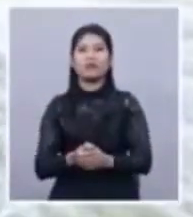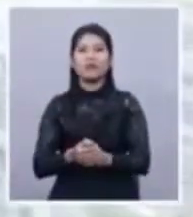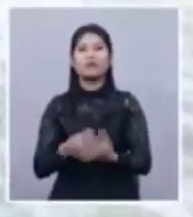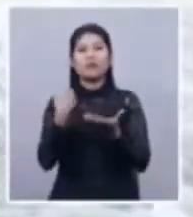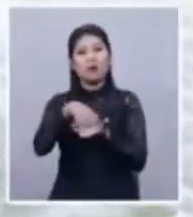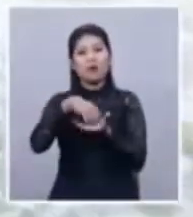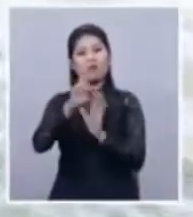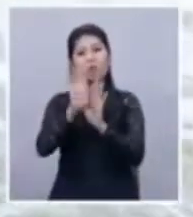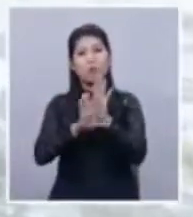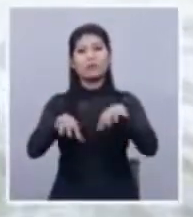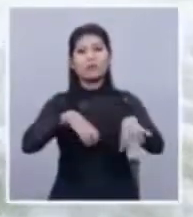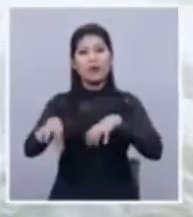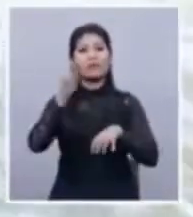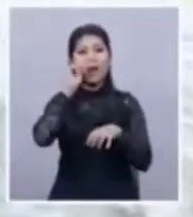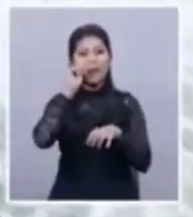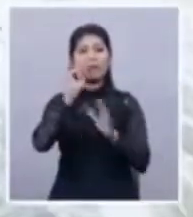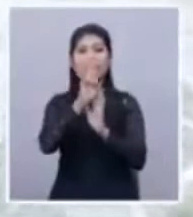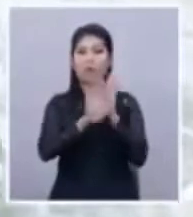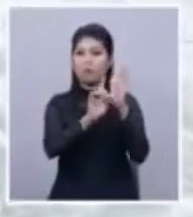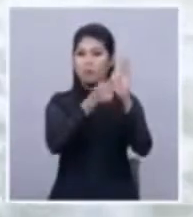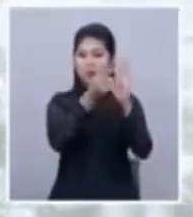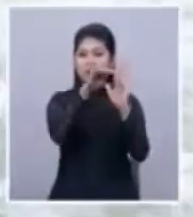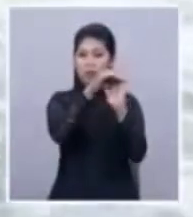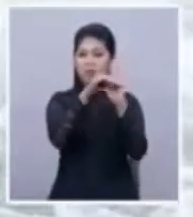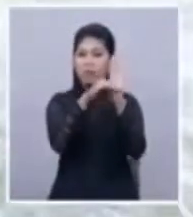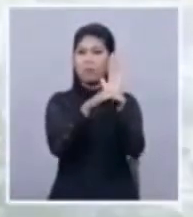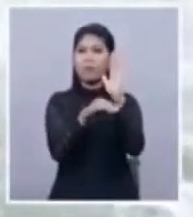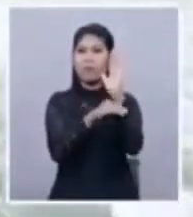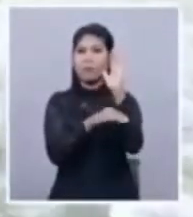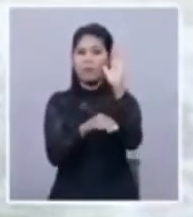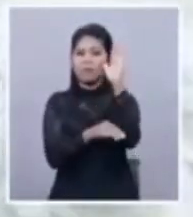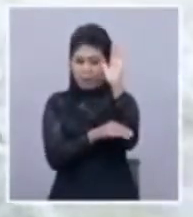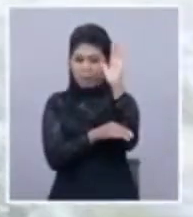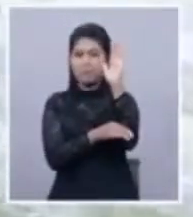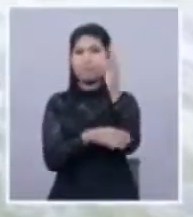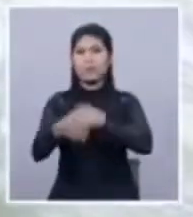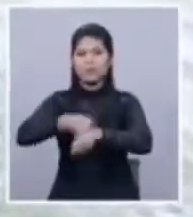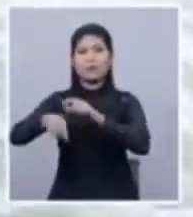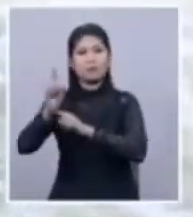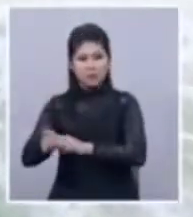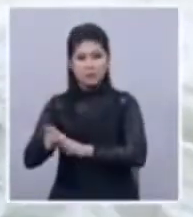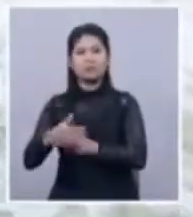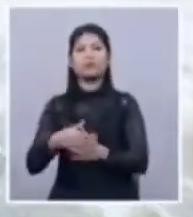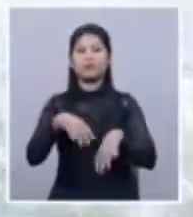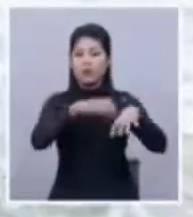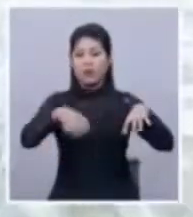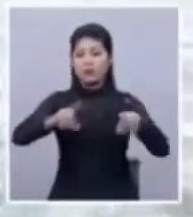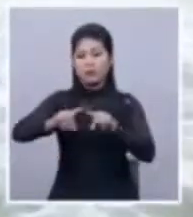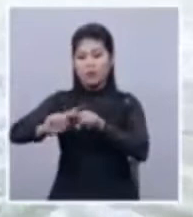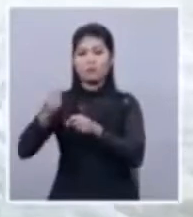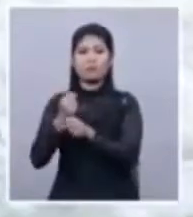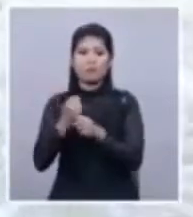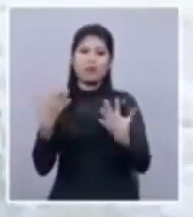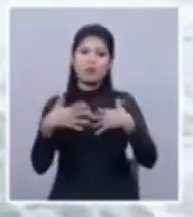ะของระบบการบริหารจัดการน้ำทั้งระบบตั้งแต่ระดับขั้นนโยบายไปจนถึงขั้นตอนการปฏิบัตินะคะว่าทุกๆหน่วยงานนั้นมีการทำ